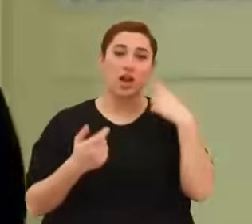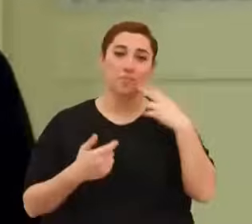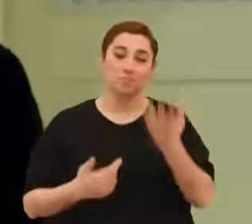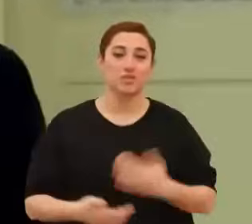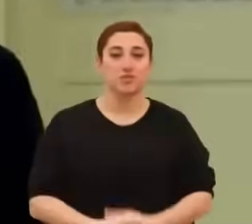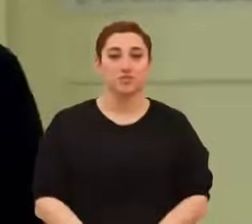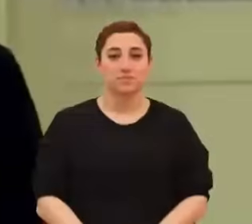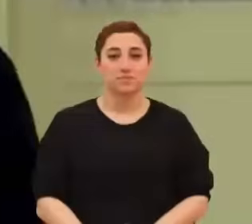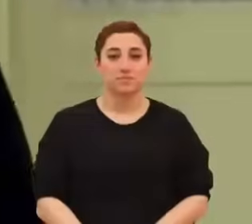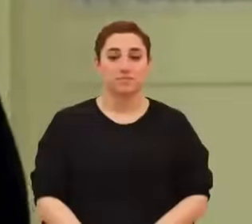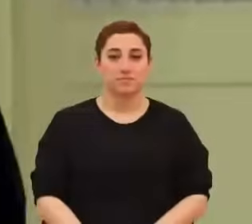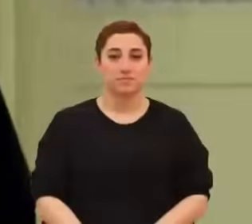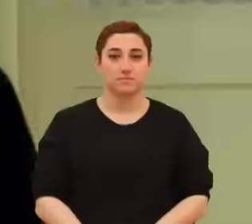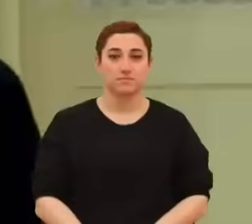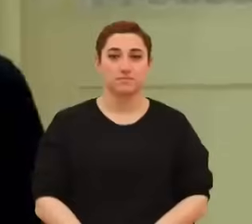ablacığım?